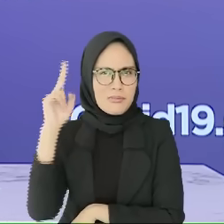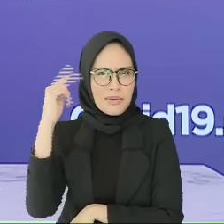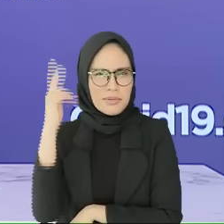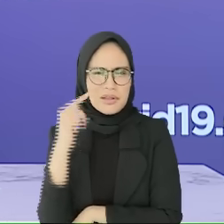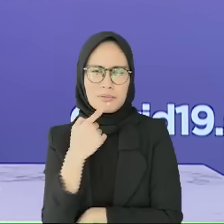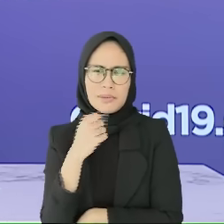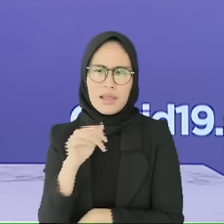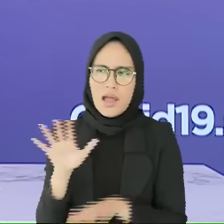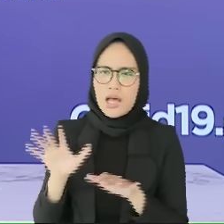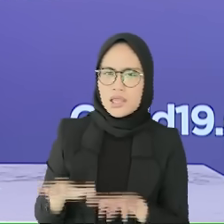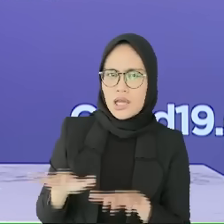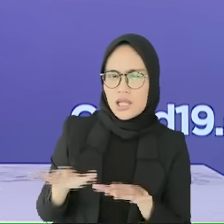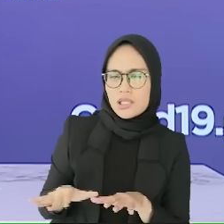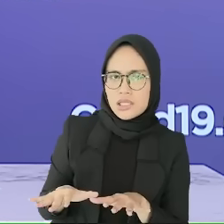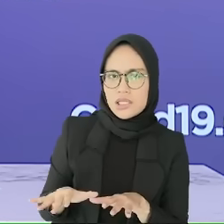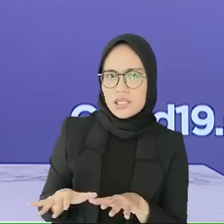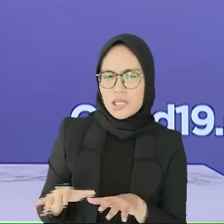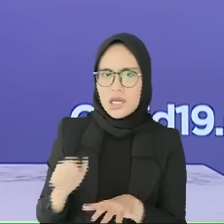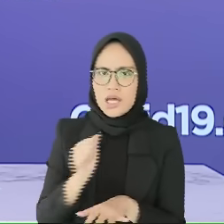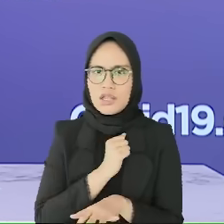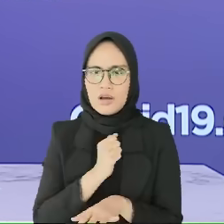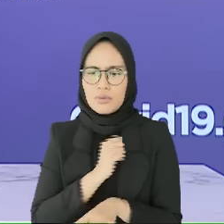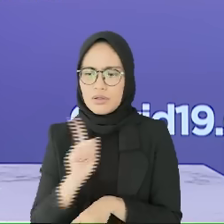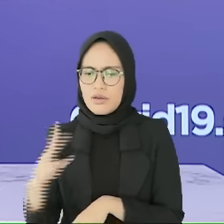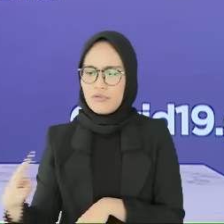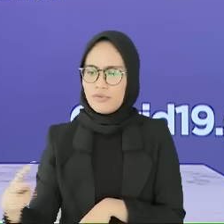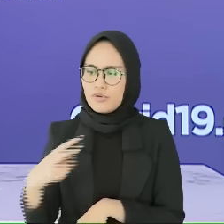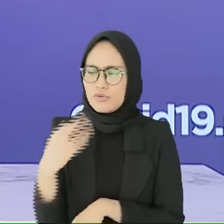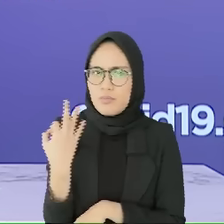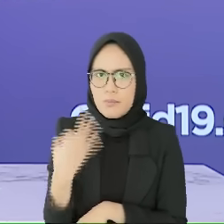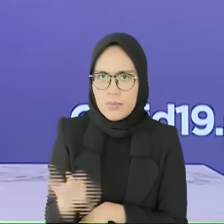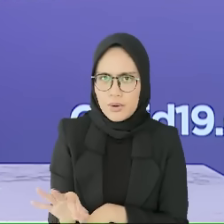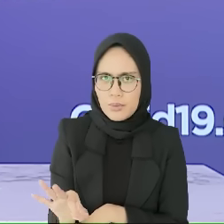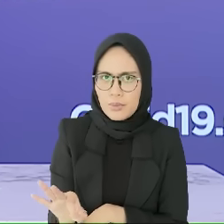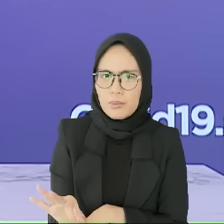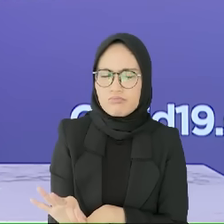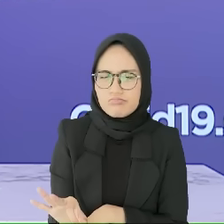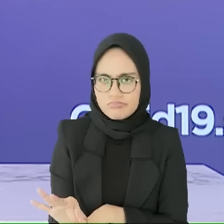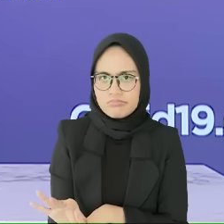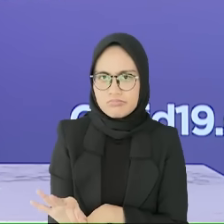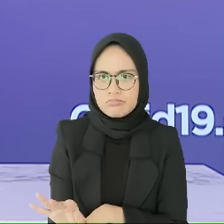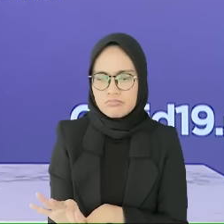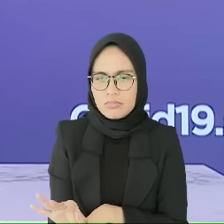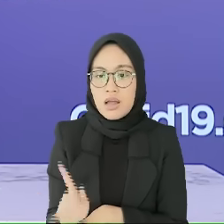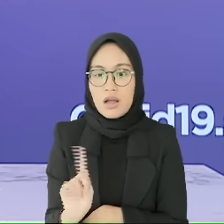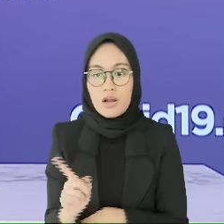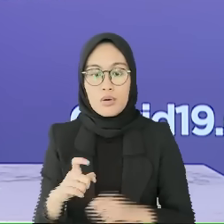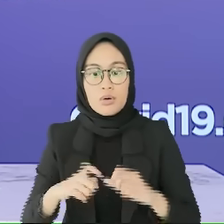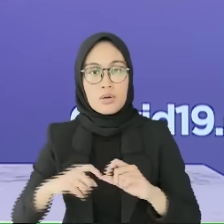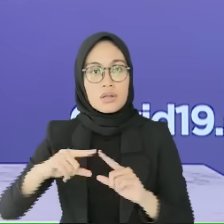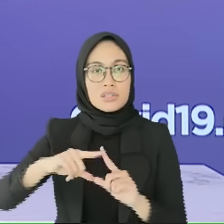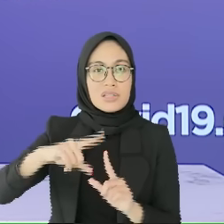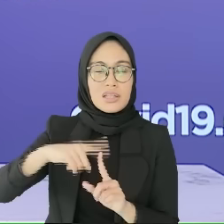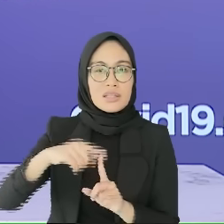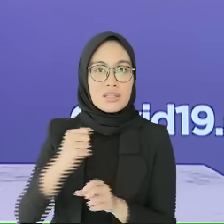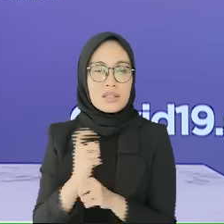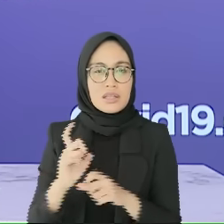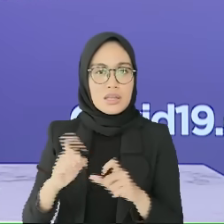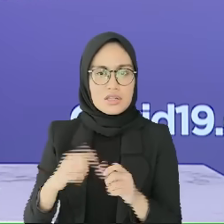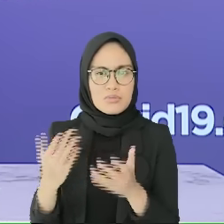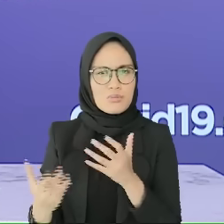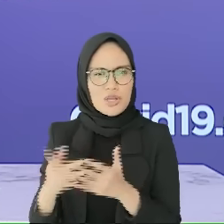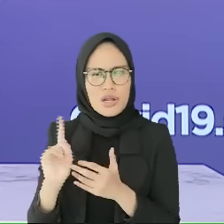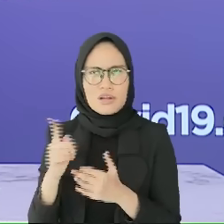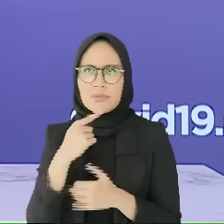terhadap gelombang ketiga COVID, mengingat banyak juga negara yang sedang mengalaminya. Dari Satgas sendiri, apa ada prediksi kapan gelombang